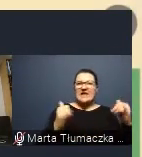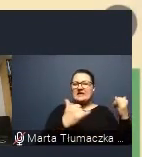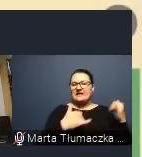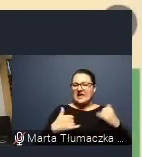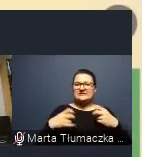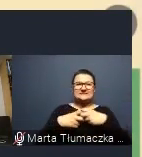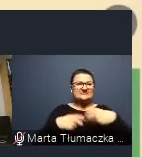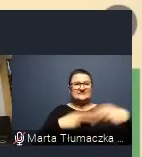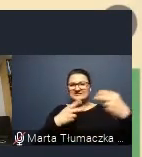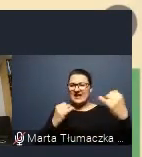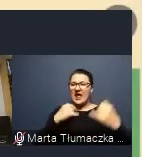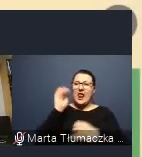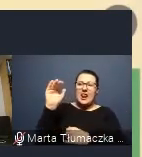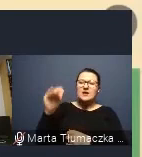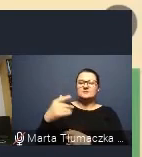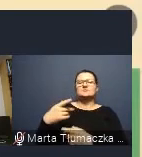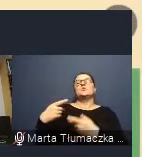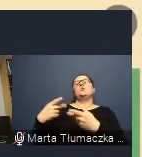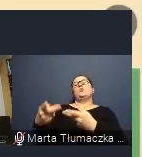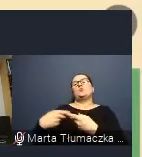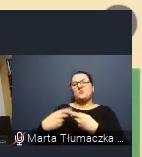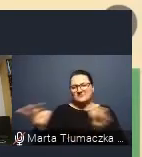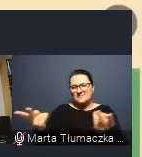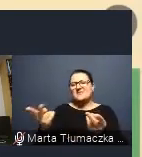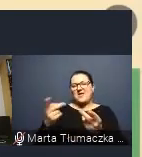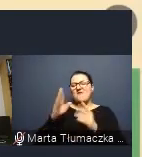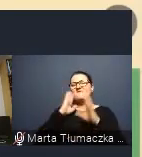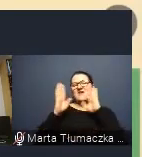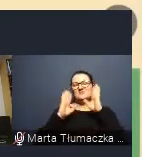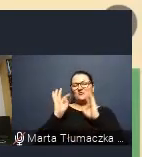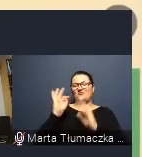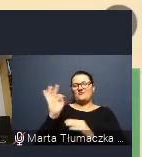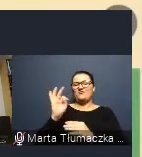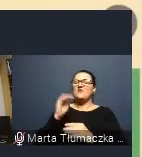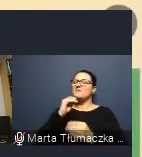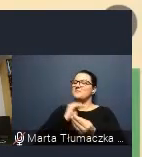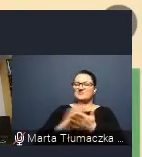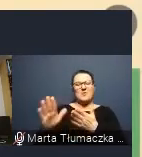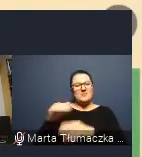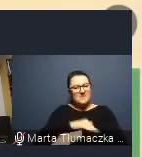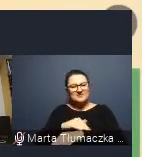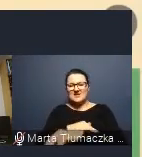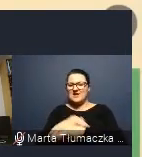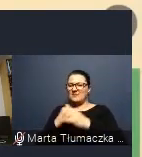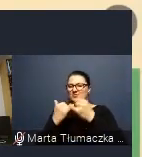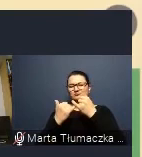nauczaniem zdalnym. Ona udostępniała na swoim Facebooku bezpłatne materiały.